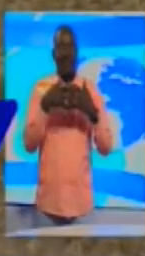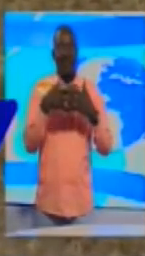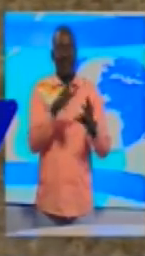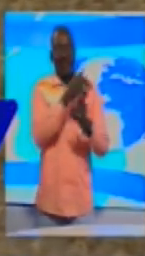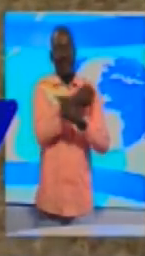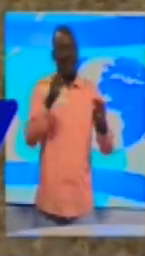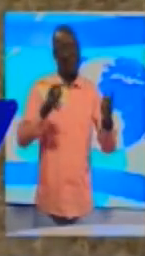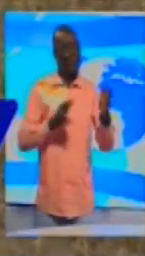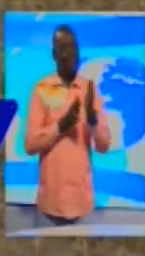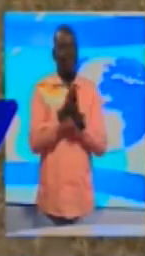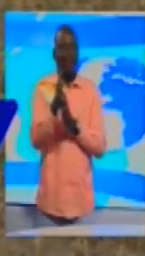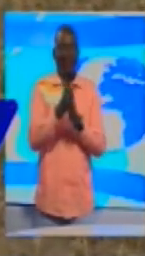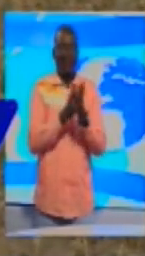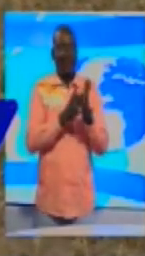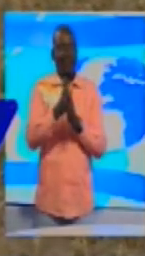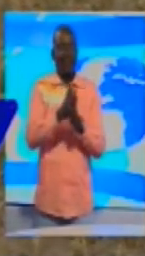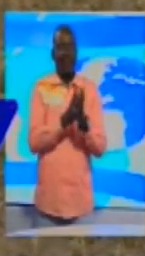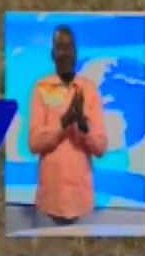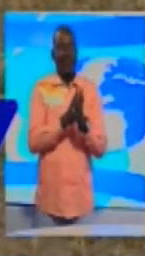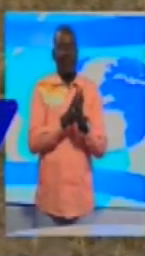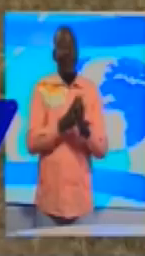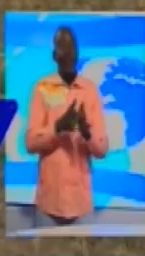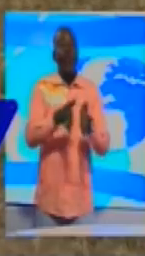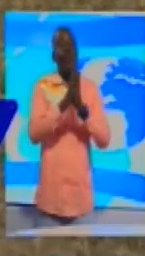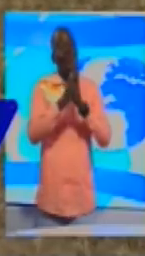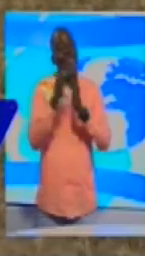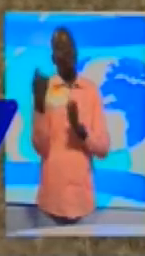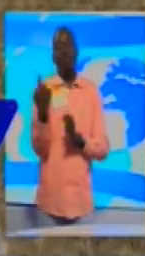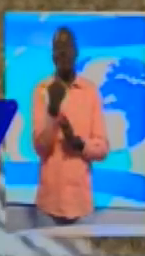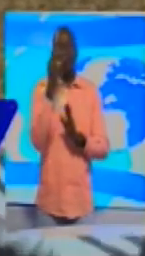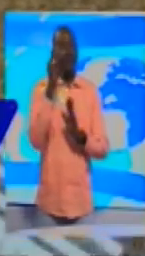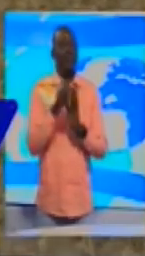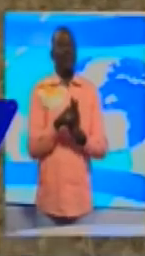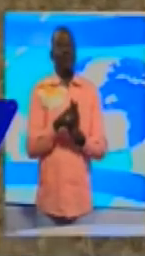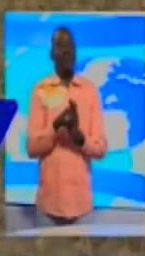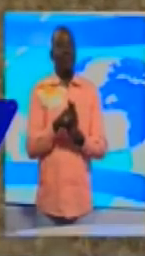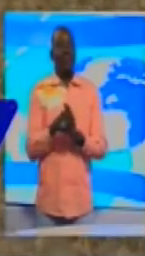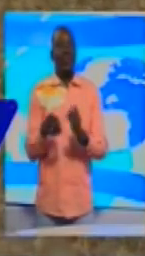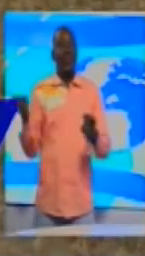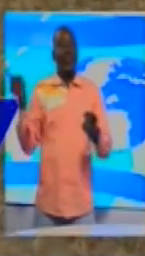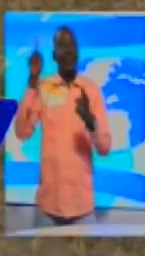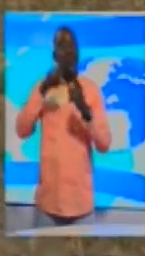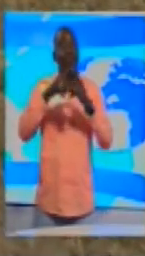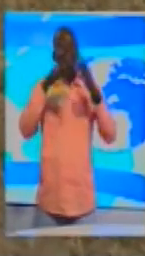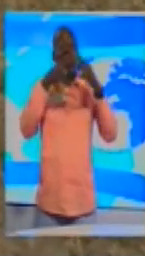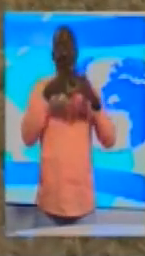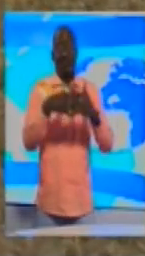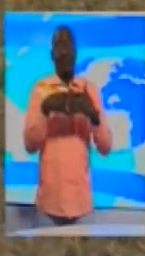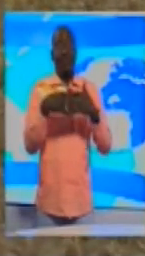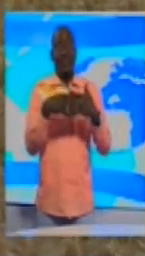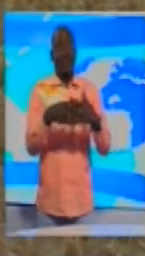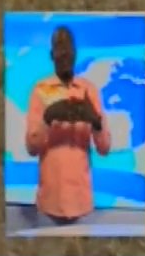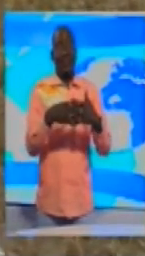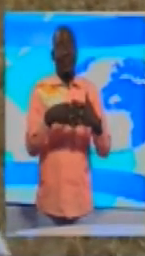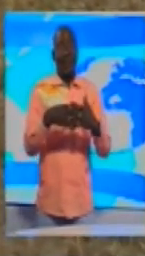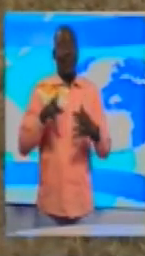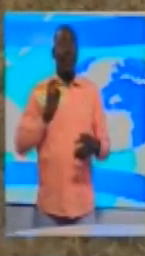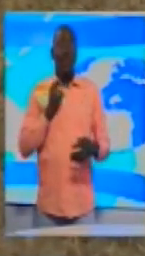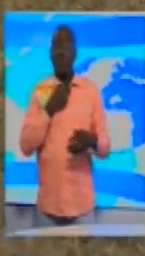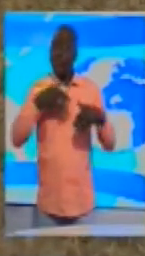intéressant. Quand nous on demande seulement, on veut cette machine-là à la vallée. Parce que nous on est